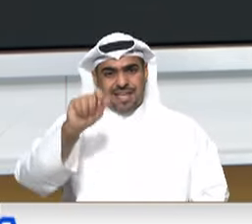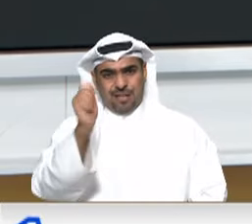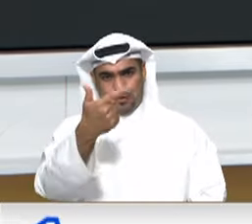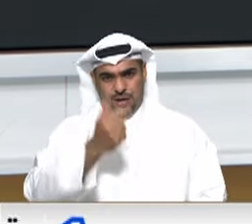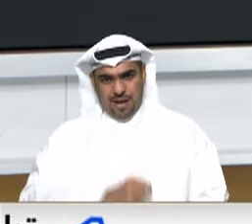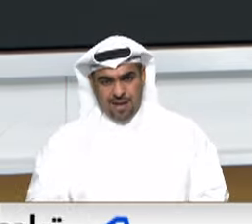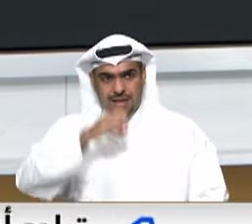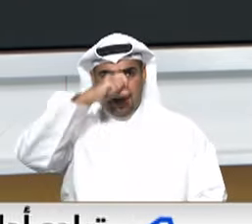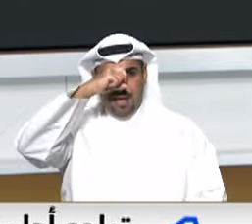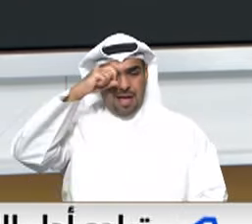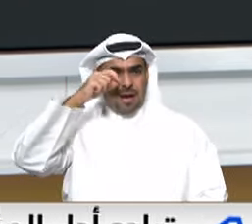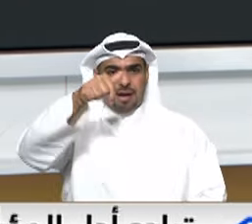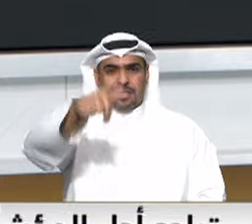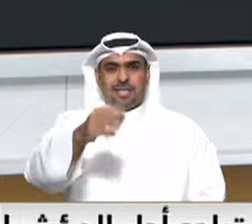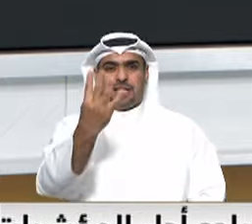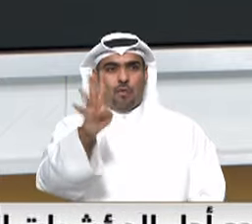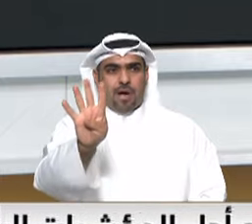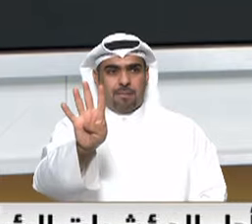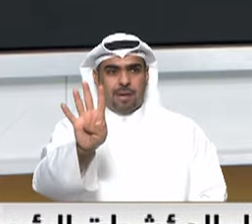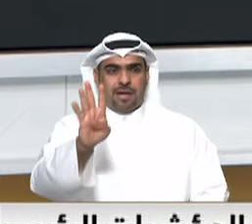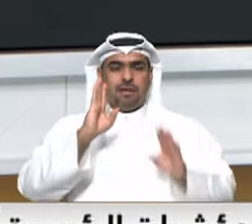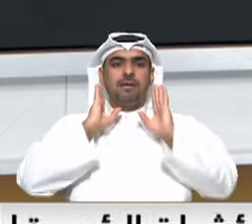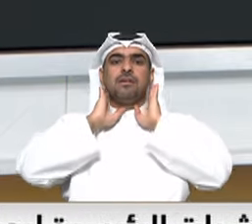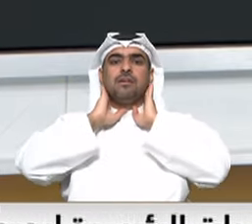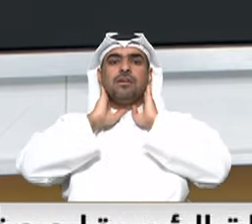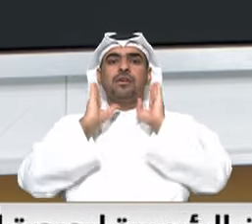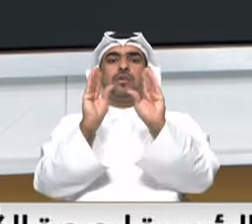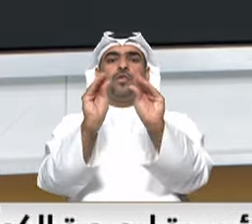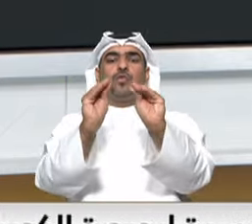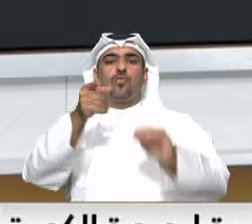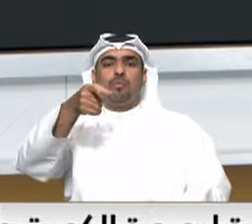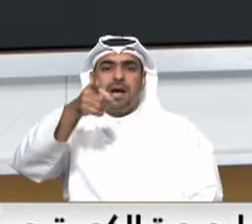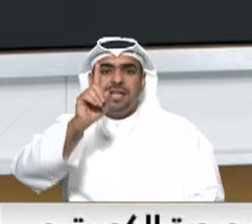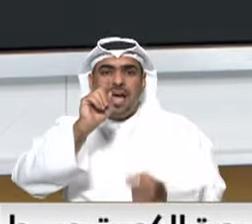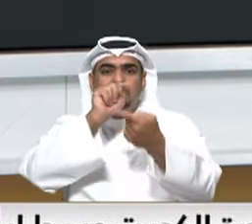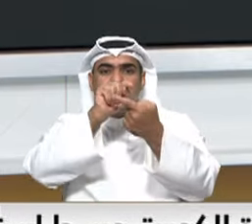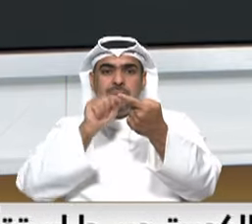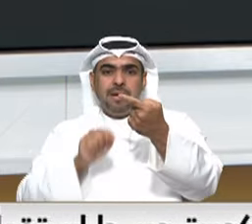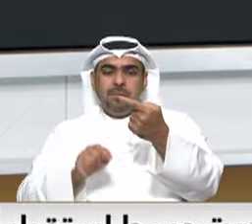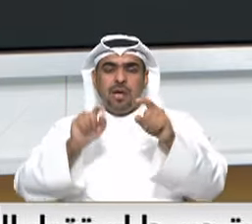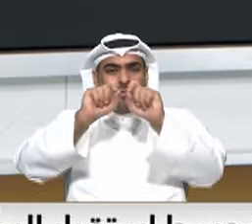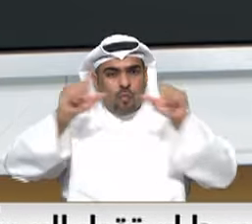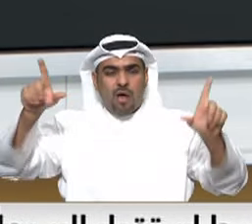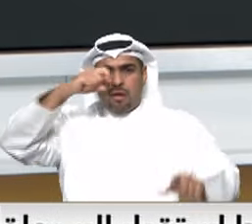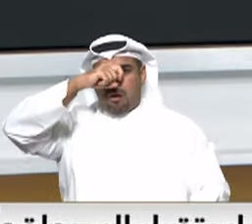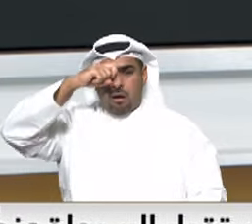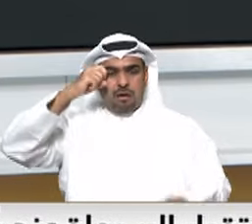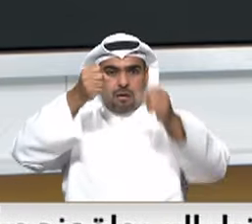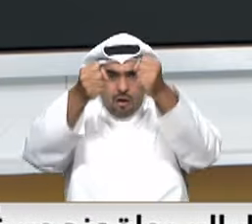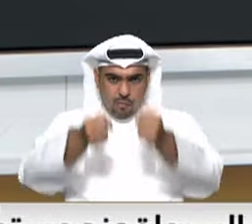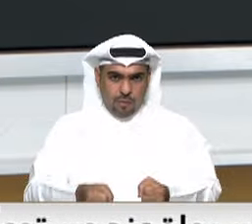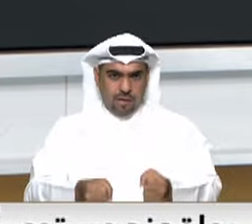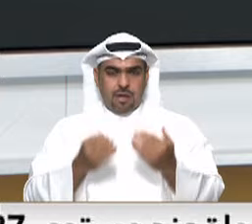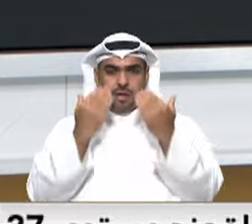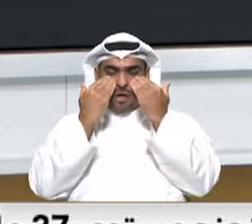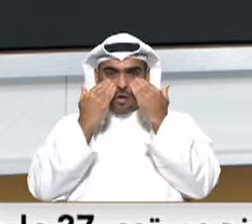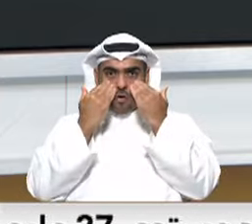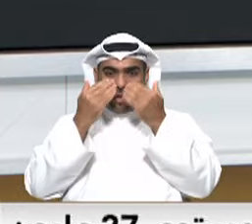46 درجة مئوية في مدينة الكويت، الرطوبة نسبية 11%، جفاف ملحوظ، الرؤية الأفقية أكثر من 10